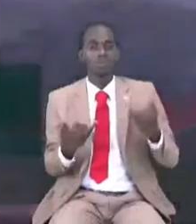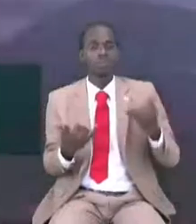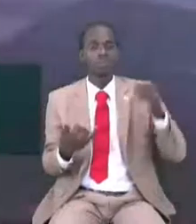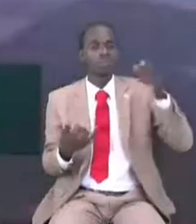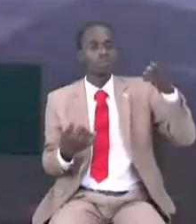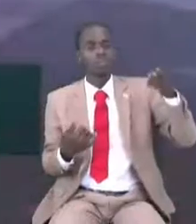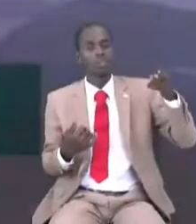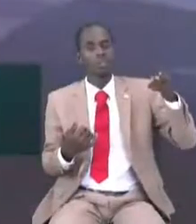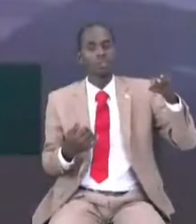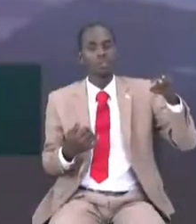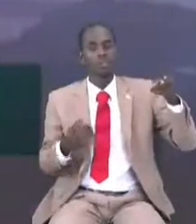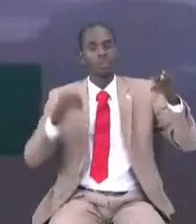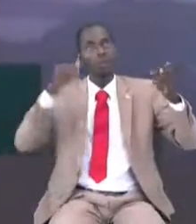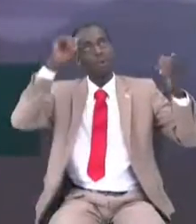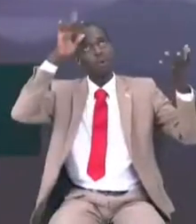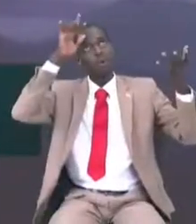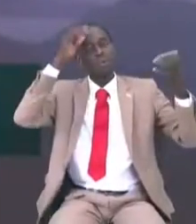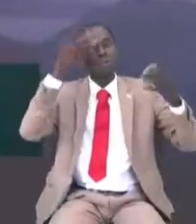travers Christ.